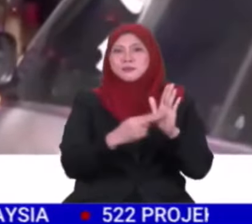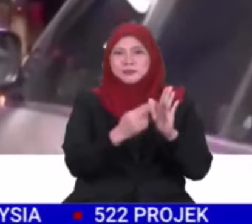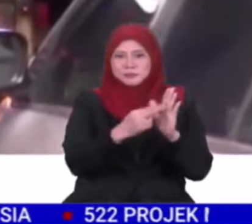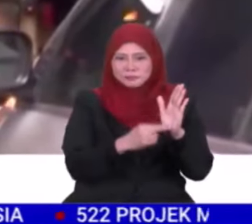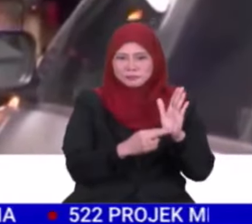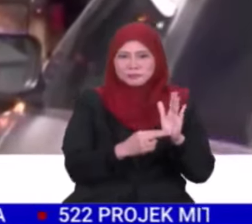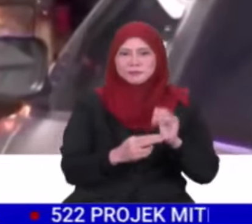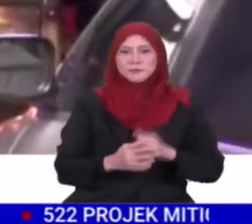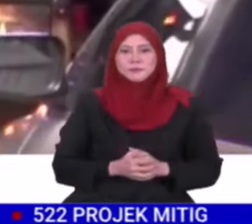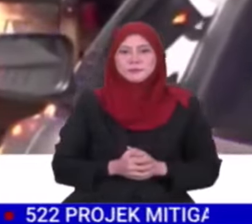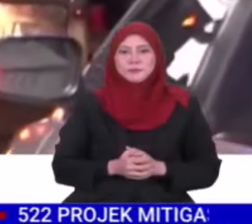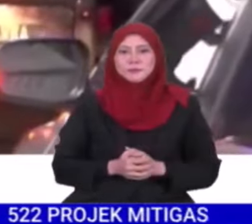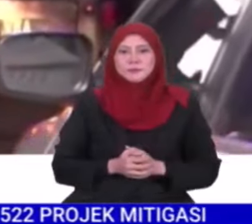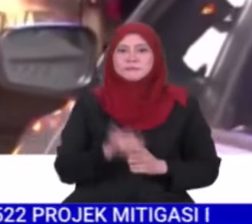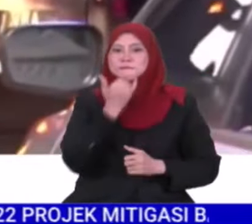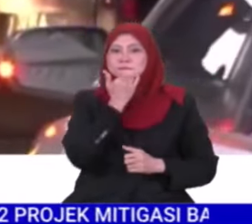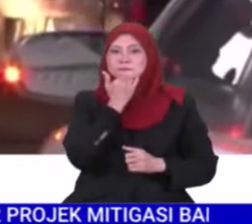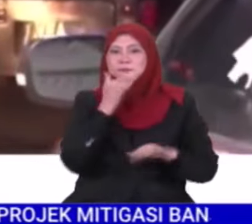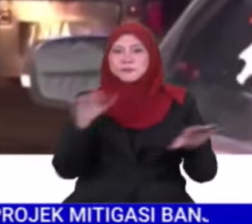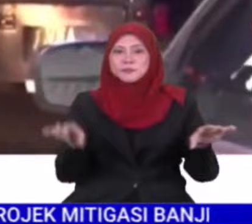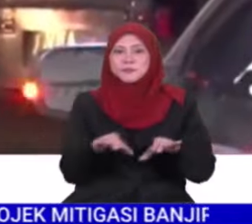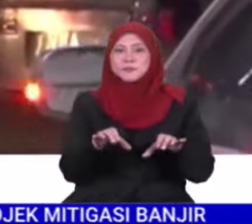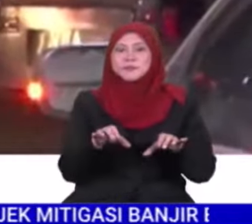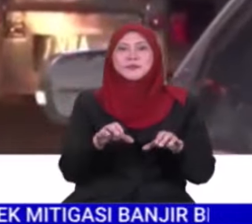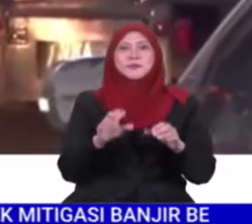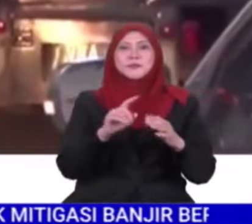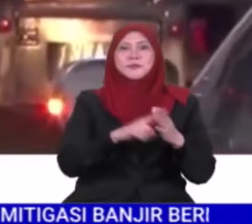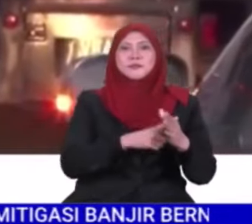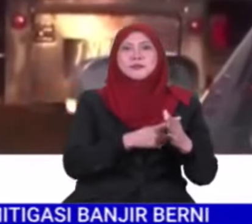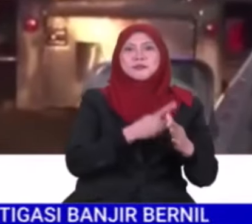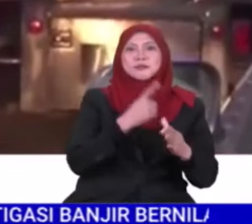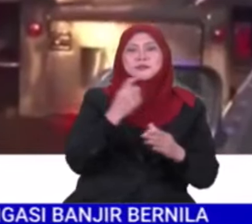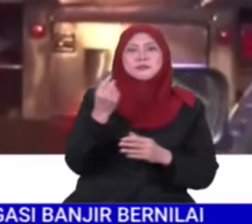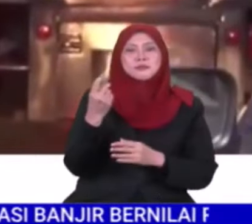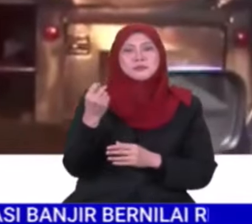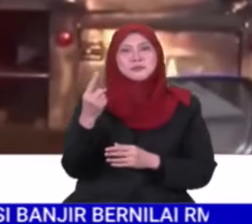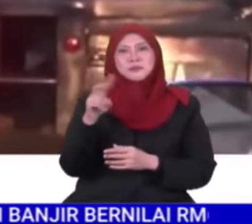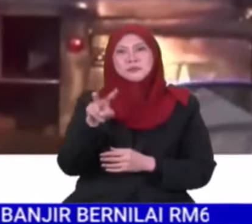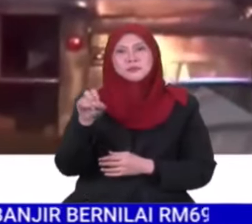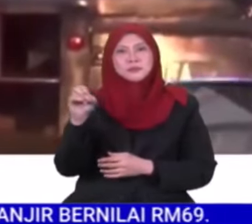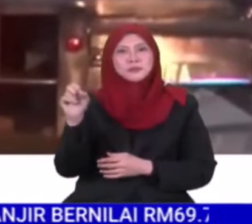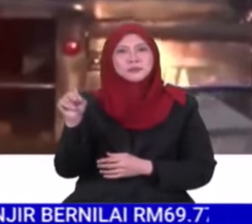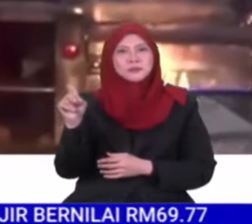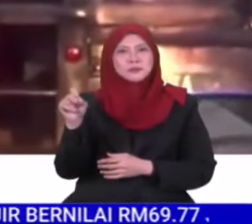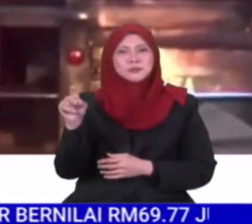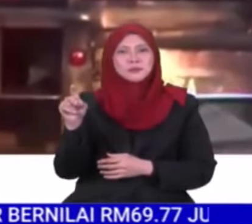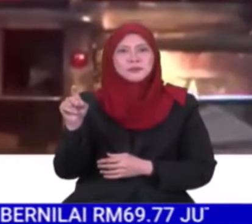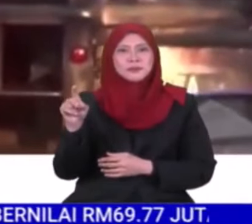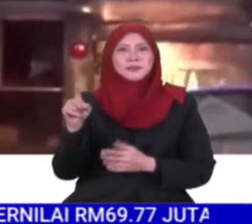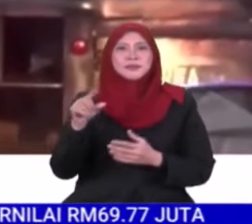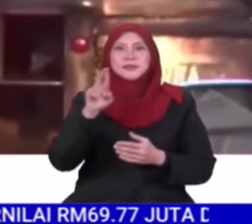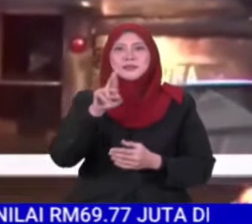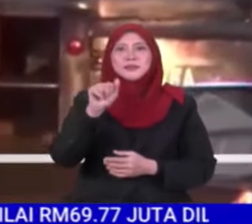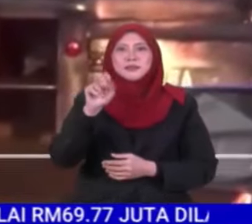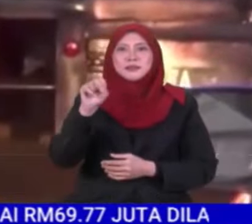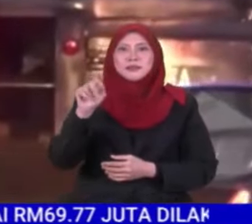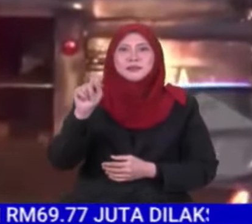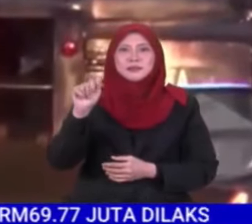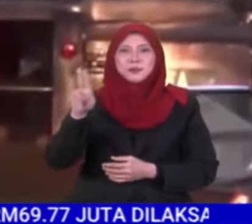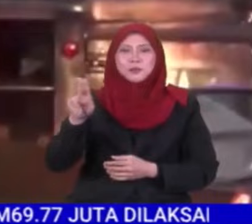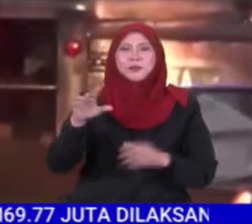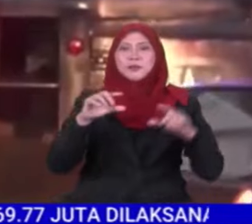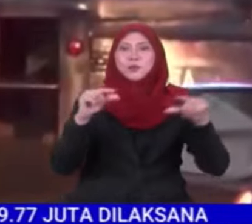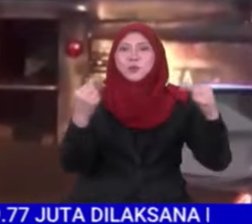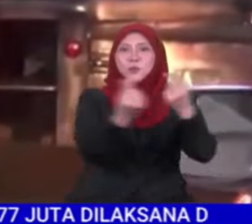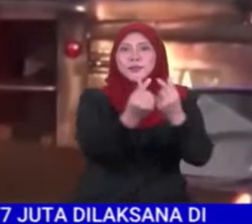undang-undang. Kesalahan itu dilakukan antara Februari hingga November 2019 di Jalan Rantau, Siliau Rantau. Geng